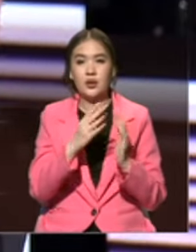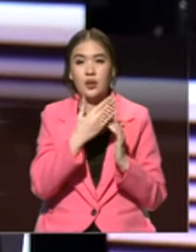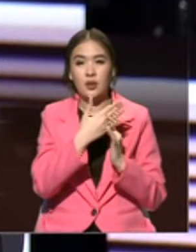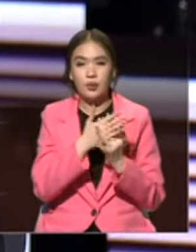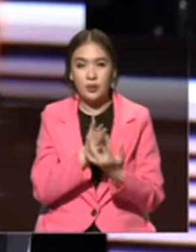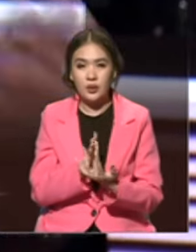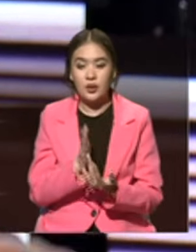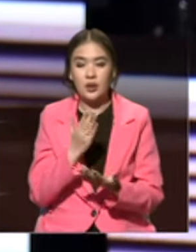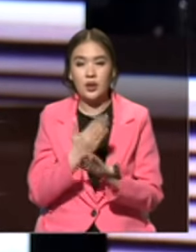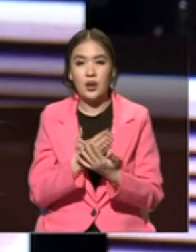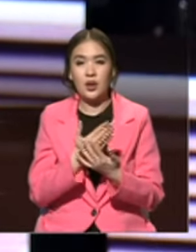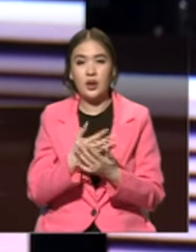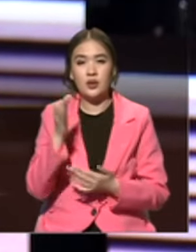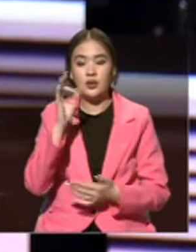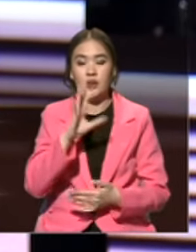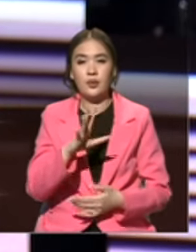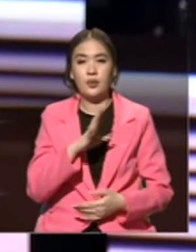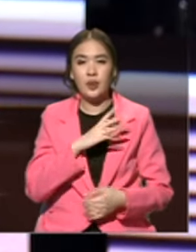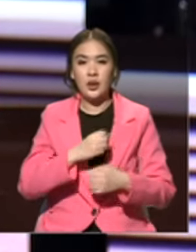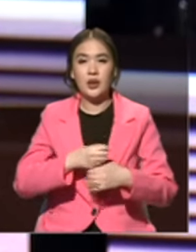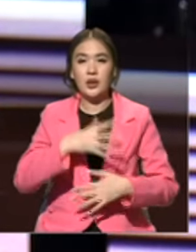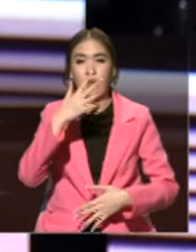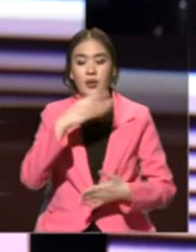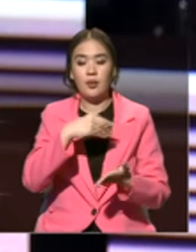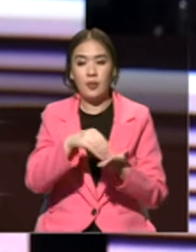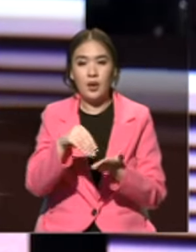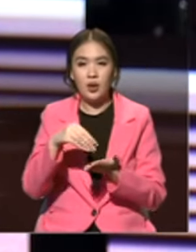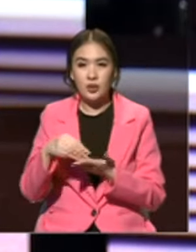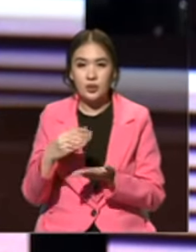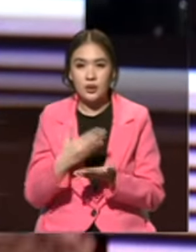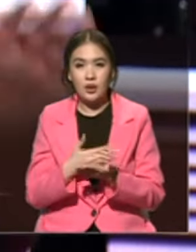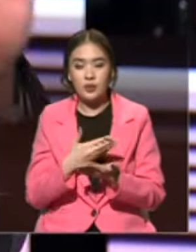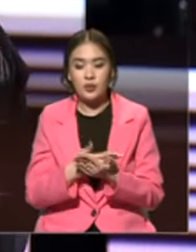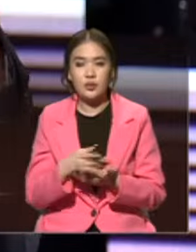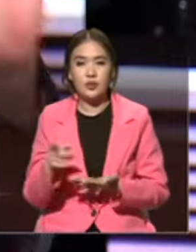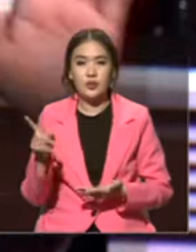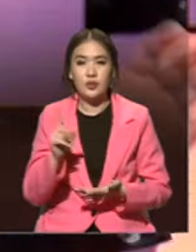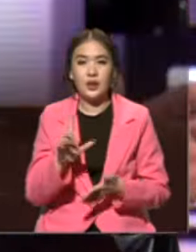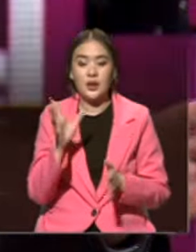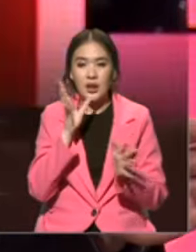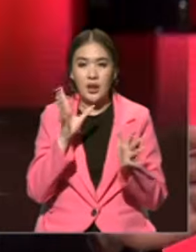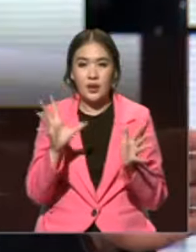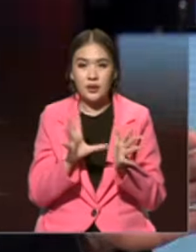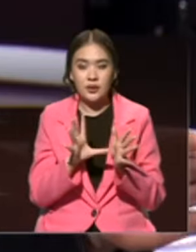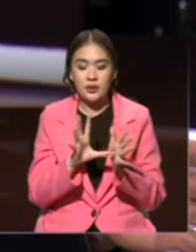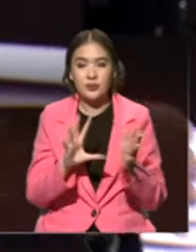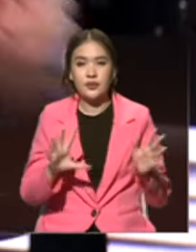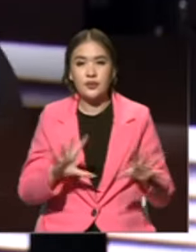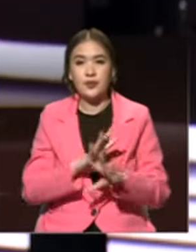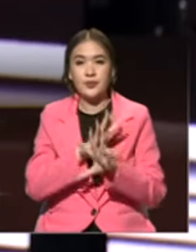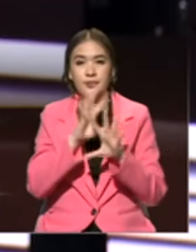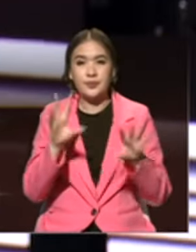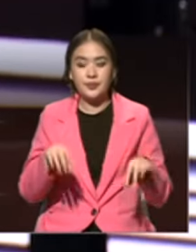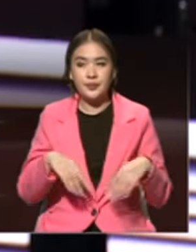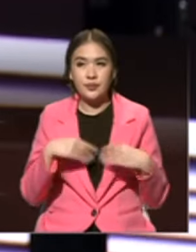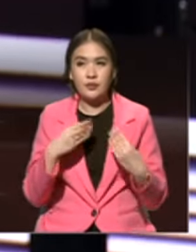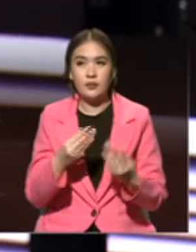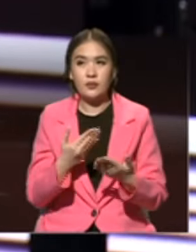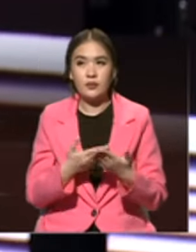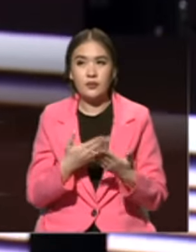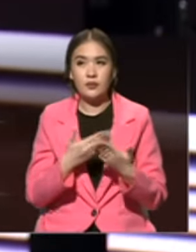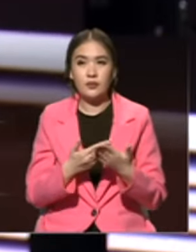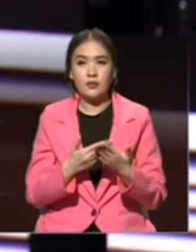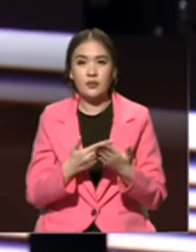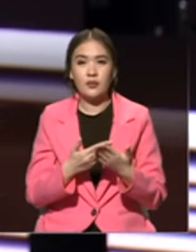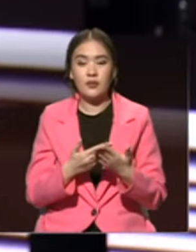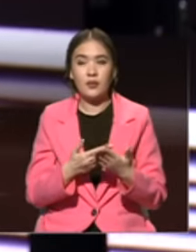жаңағы ғимаратын сатып алып беруге, талай оны сатып алып берді ғимараттарын, техникасын, ниваларын алып бердік,